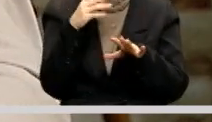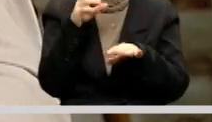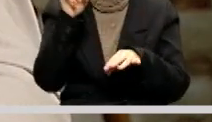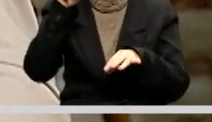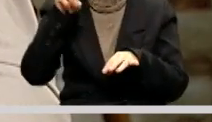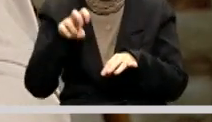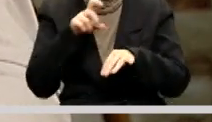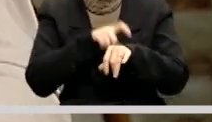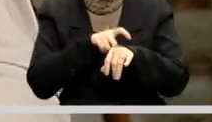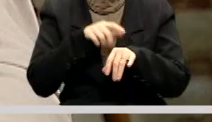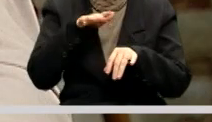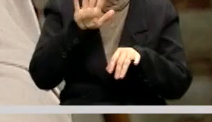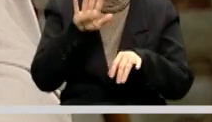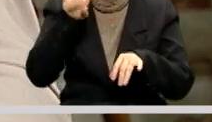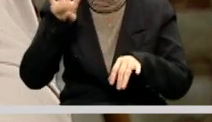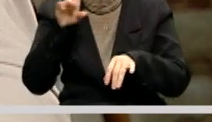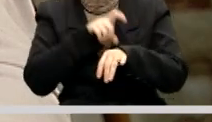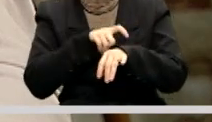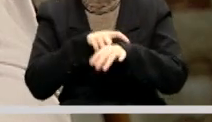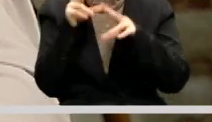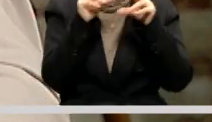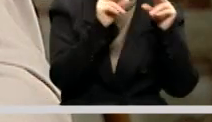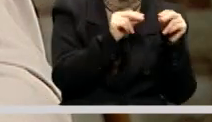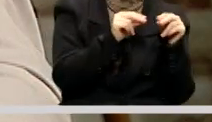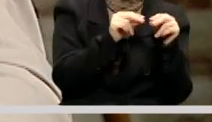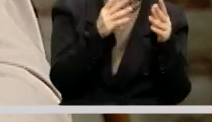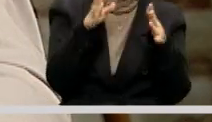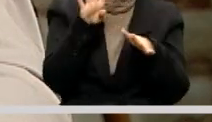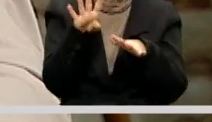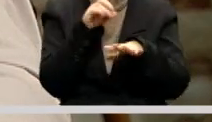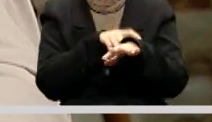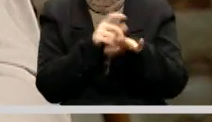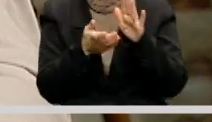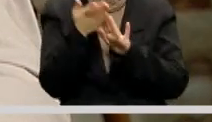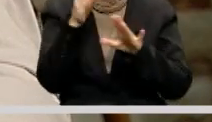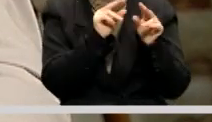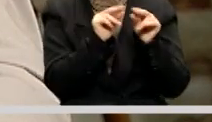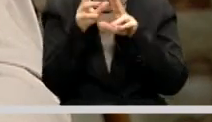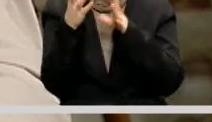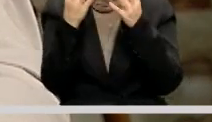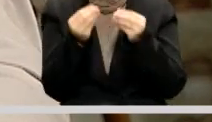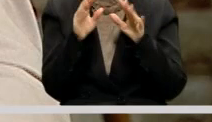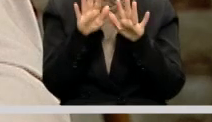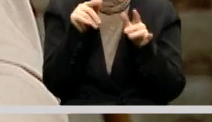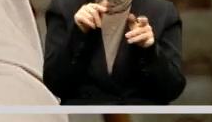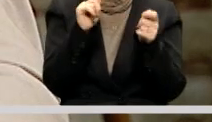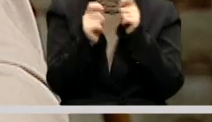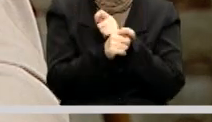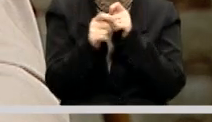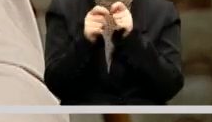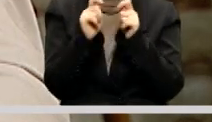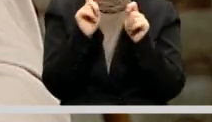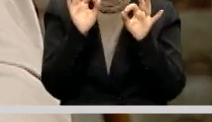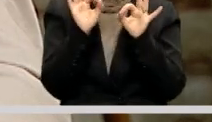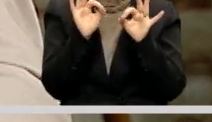uyuduğunuzda günlük 4 saat kazanırsınız. Ama bu kişiden kişiye genetik olarak kodlanmış bir durum olduğu için bunu değiştirmek çok mümkün